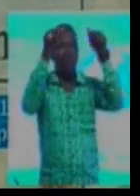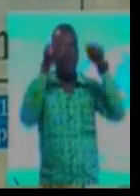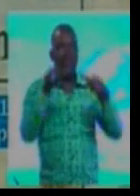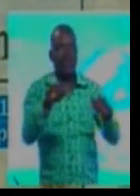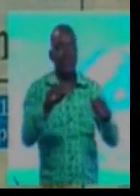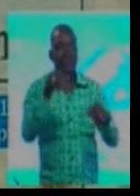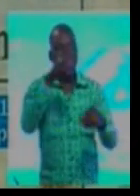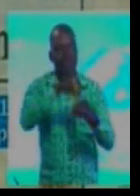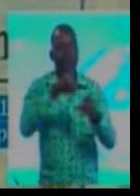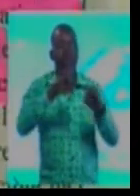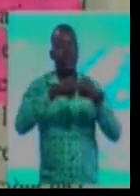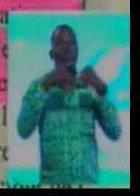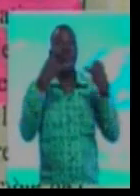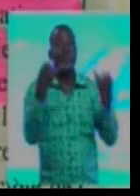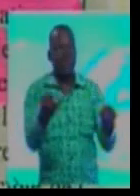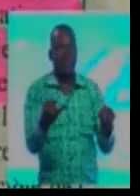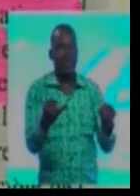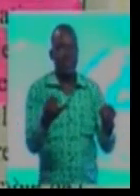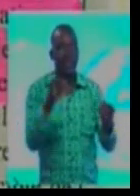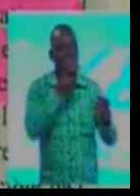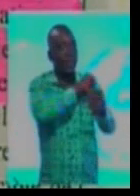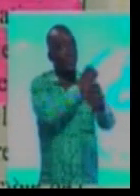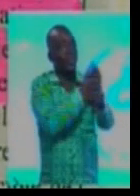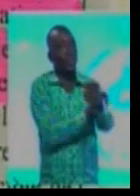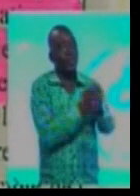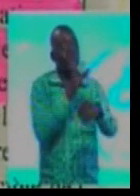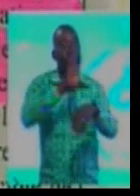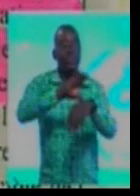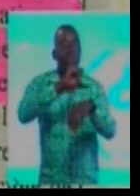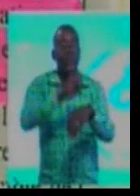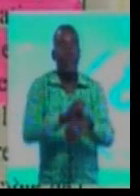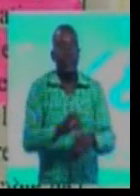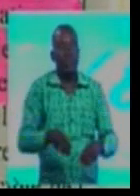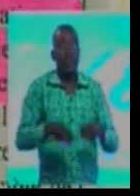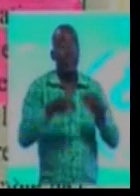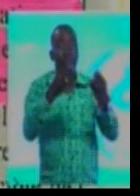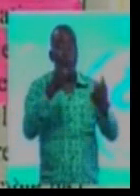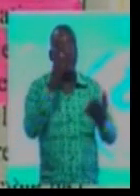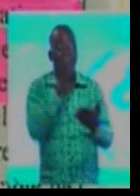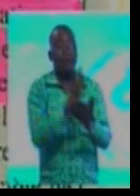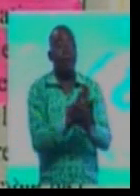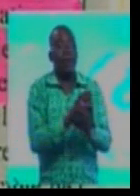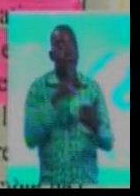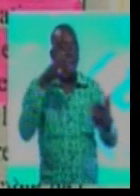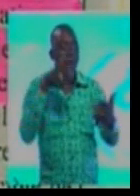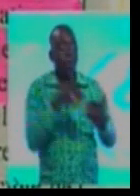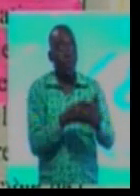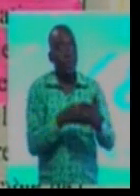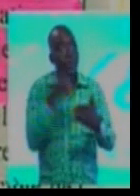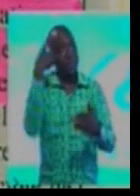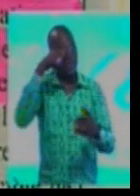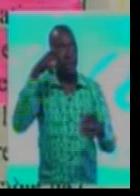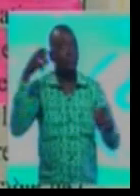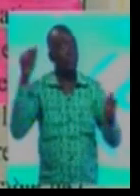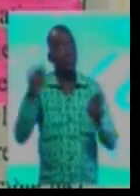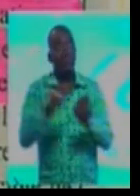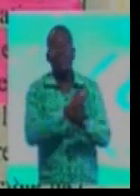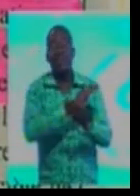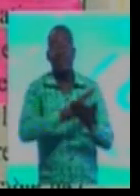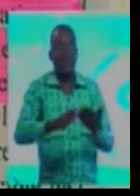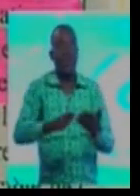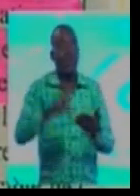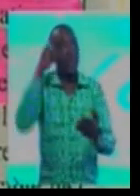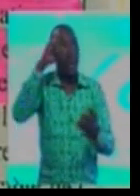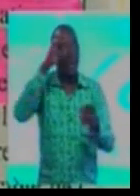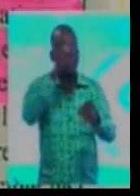une l'Express du Faso. Les autorités ivoiriennes ont émis un mandat d'arrêt contre Guillaume Soro pour tentative de déstabilisation